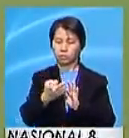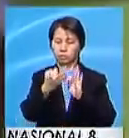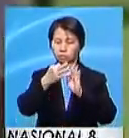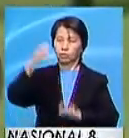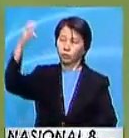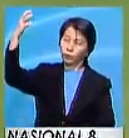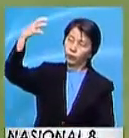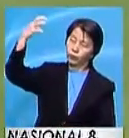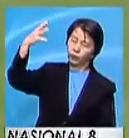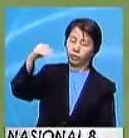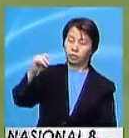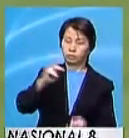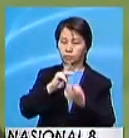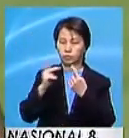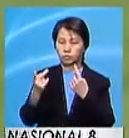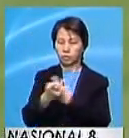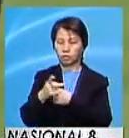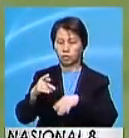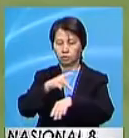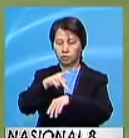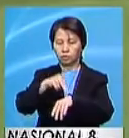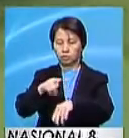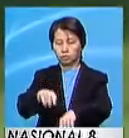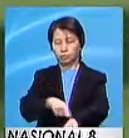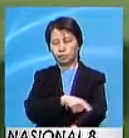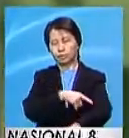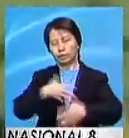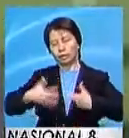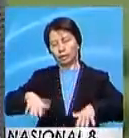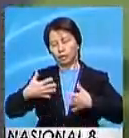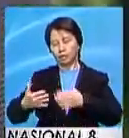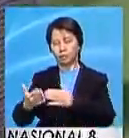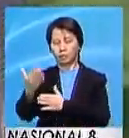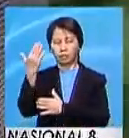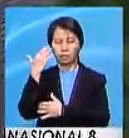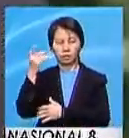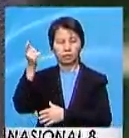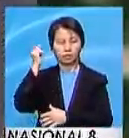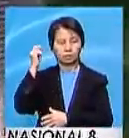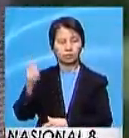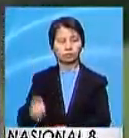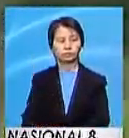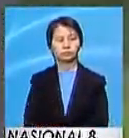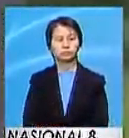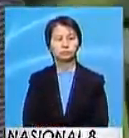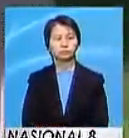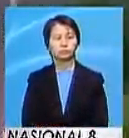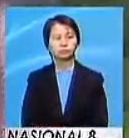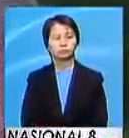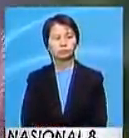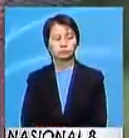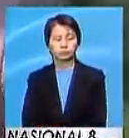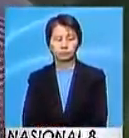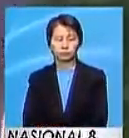cuaca panas dan keadaan lapangan sepanjang sesi latihan pagi tadi.